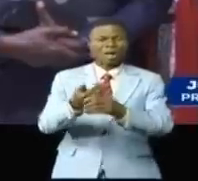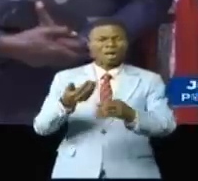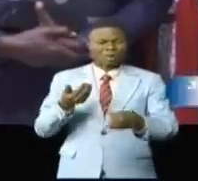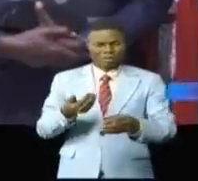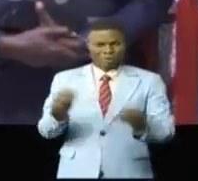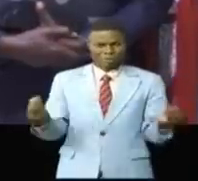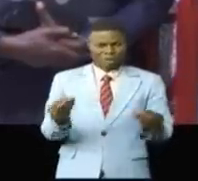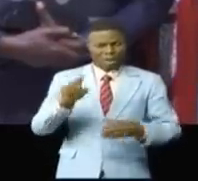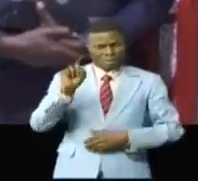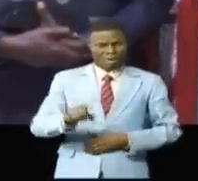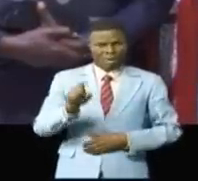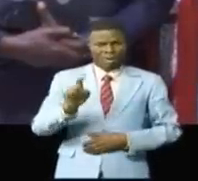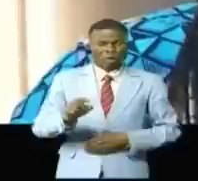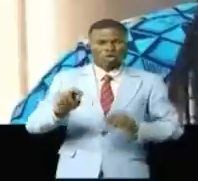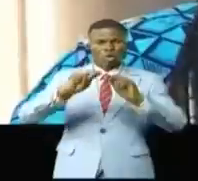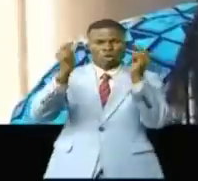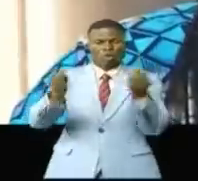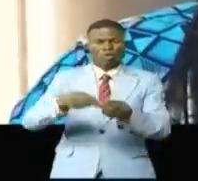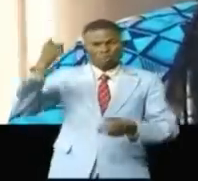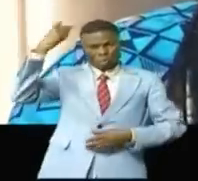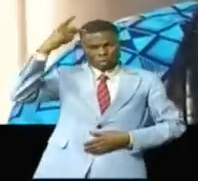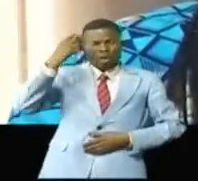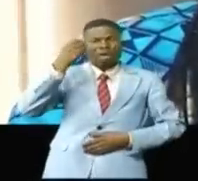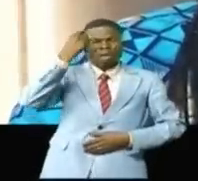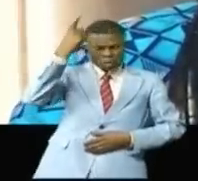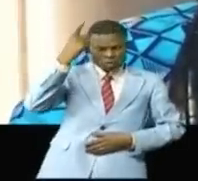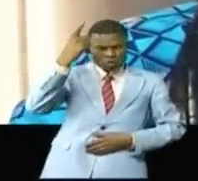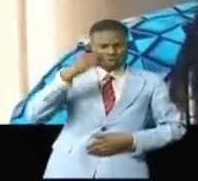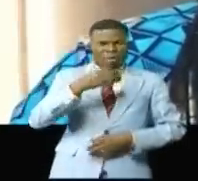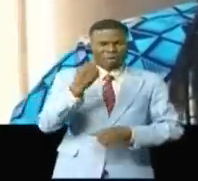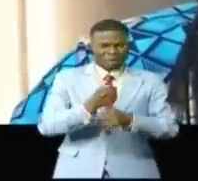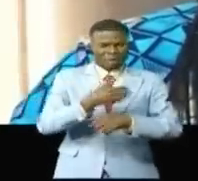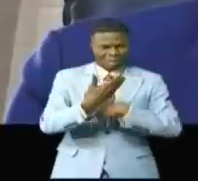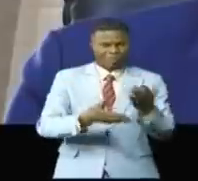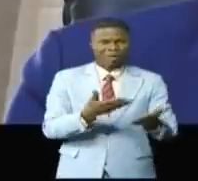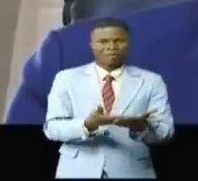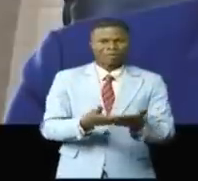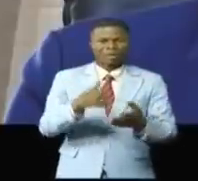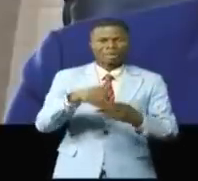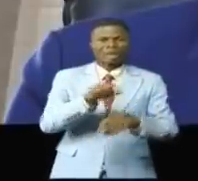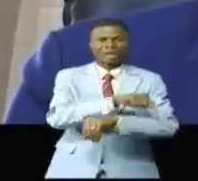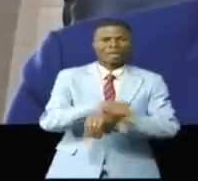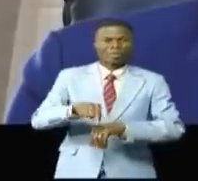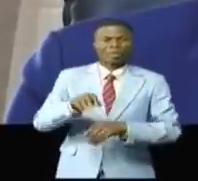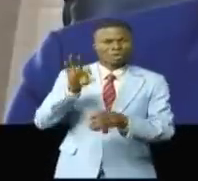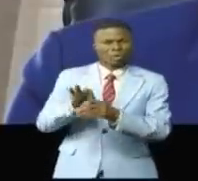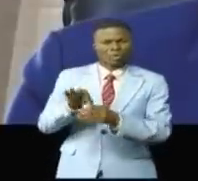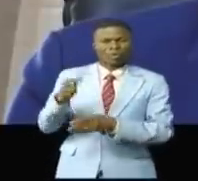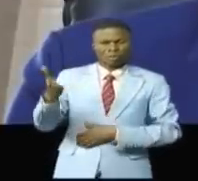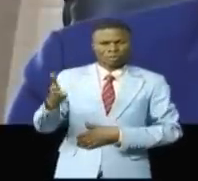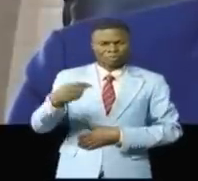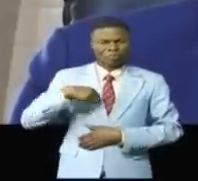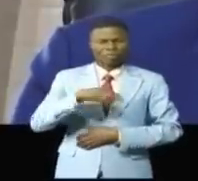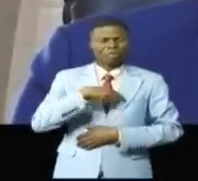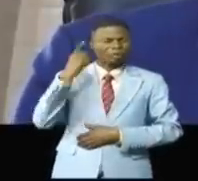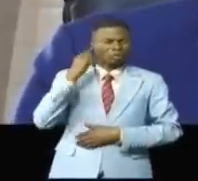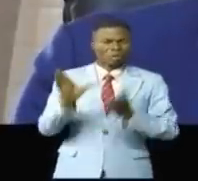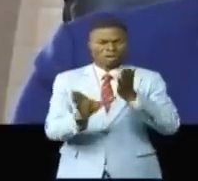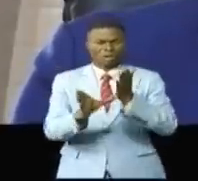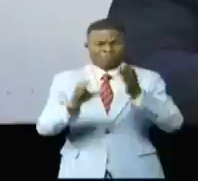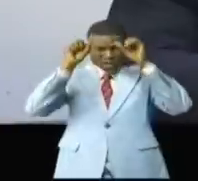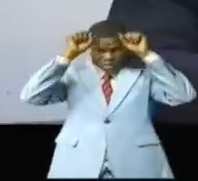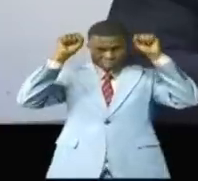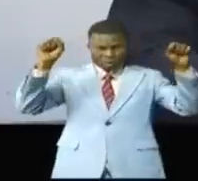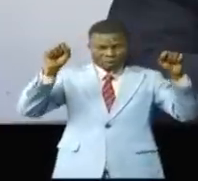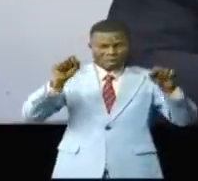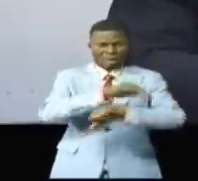puisqu'ils voudraient que les partis politiques comprennent ce qu'ils sont en train de faire au niveau de la CENI. Nous avons écouté le vice-président de